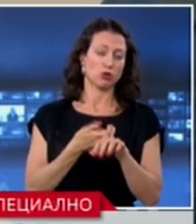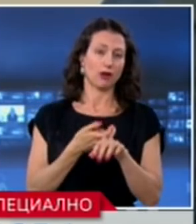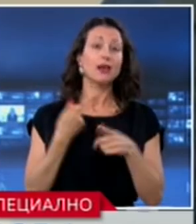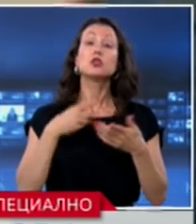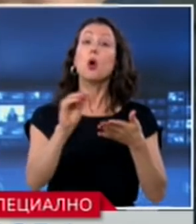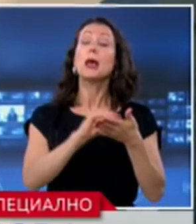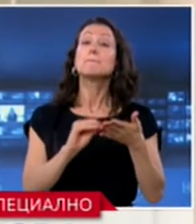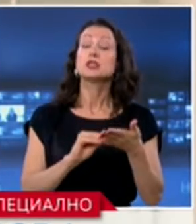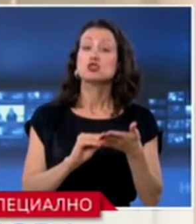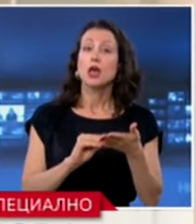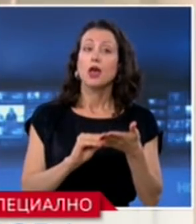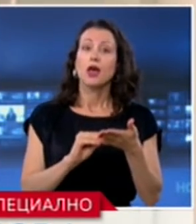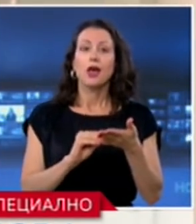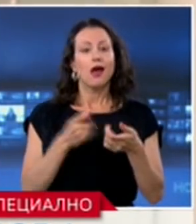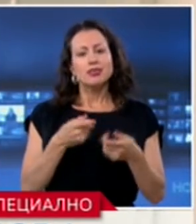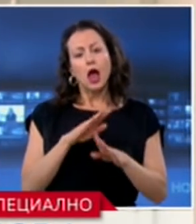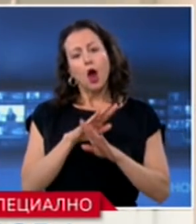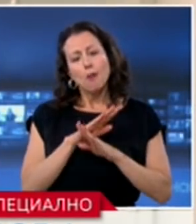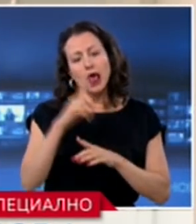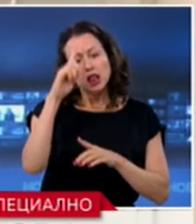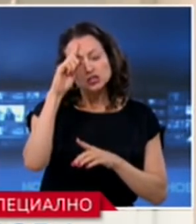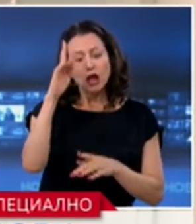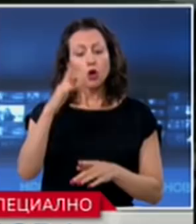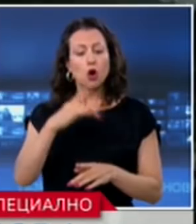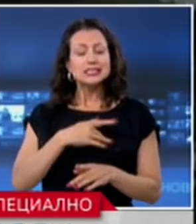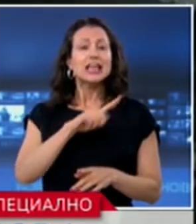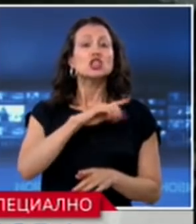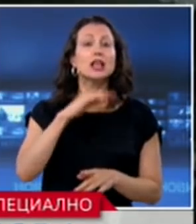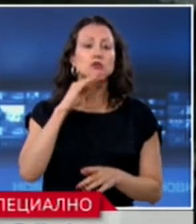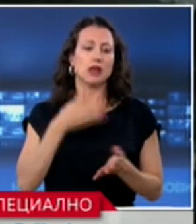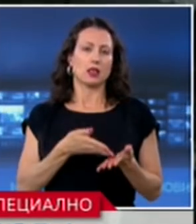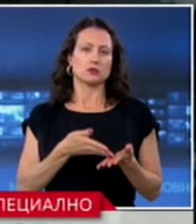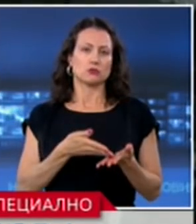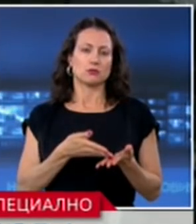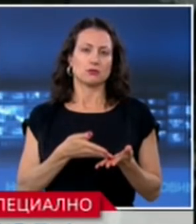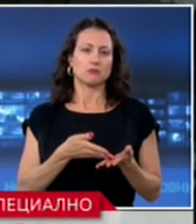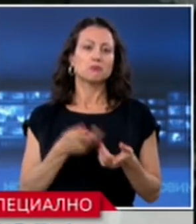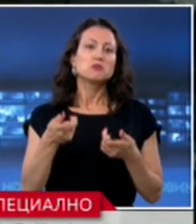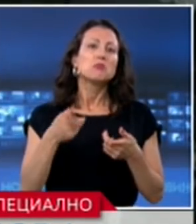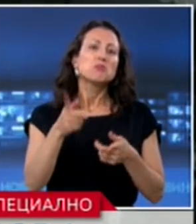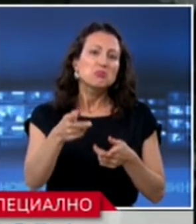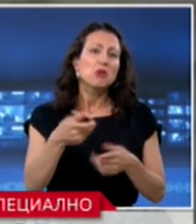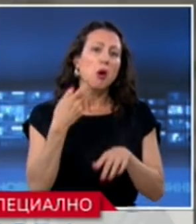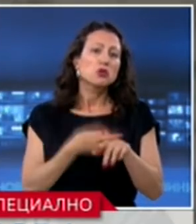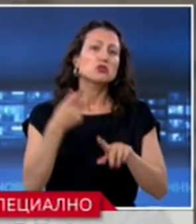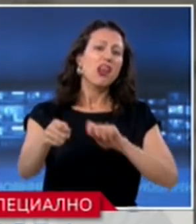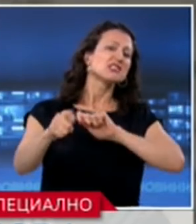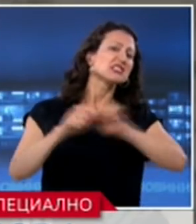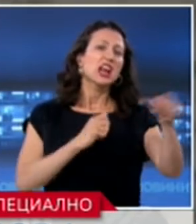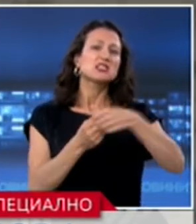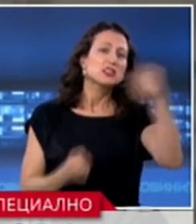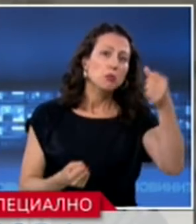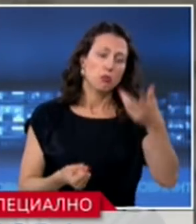пише в там, умрела от сърдечна недостатъчност. Това трябва да си скъса дипломата, бе, човек. Би